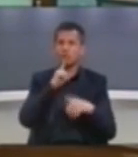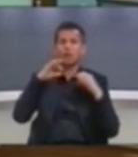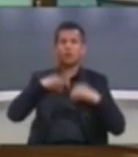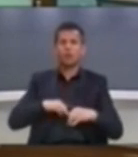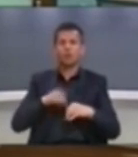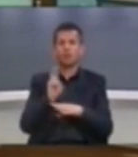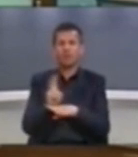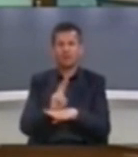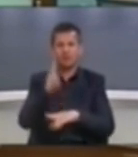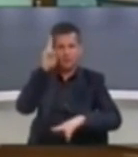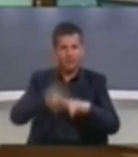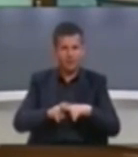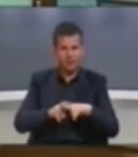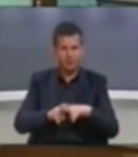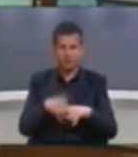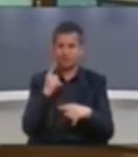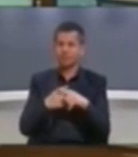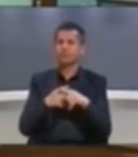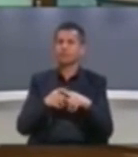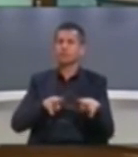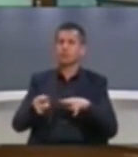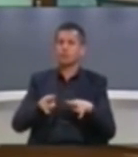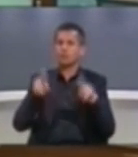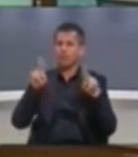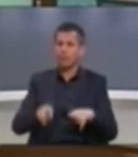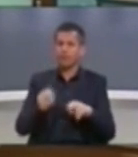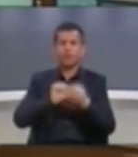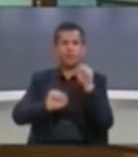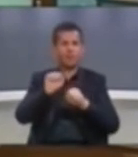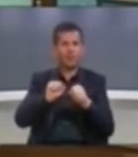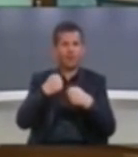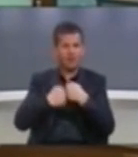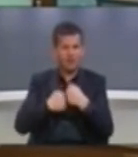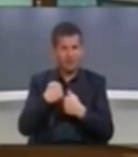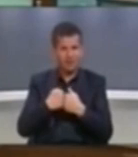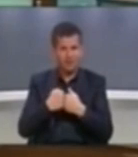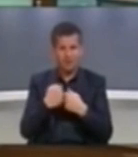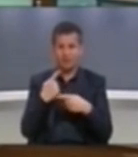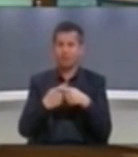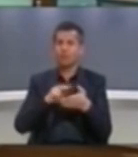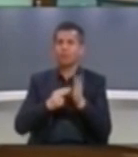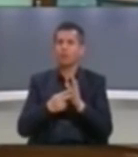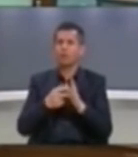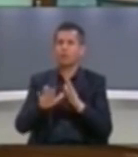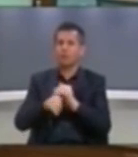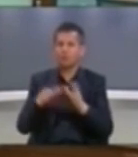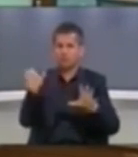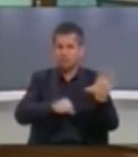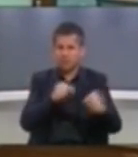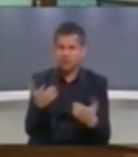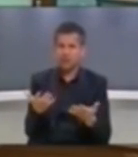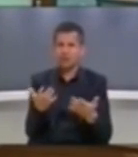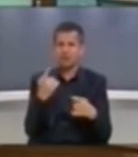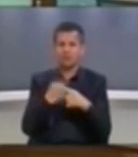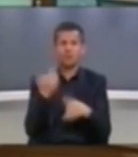që falsifikon vendime, si sistem drejtësie që e mbron krimin, si politik haraci që përgjak afaristët